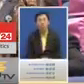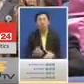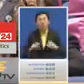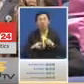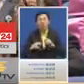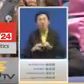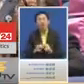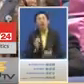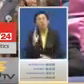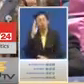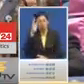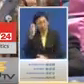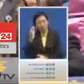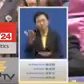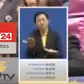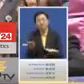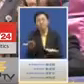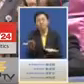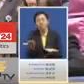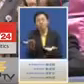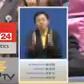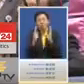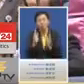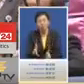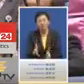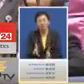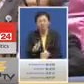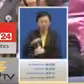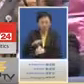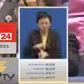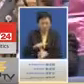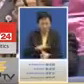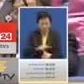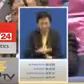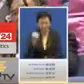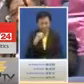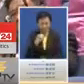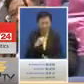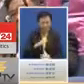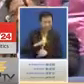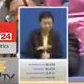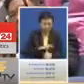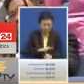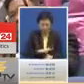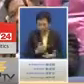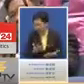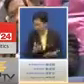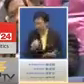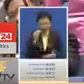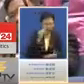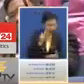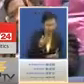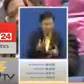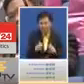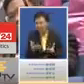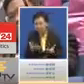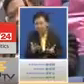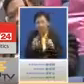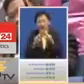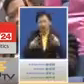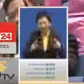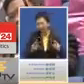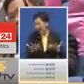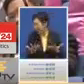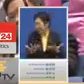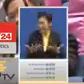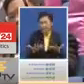อนาคตข้างหน้ารออยู่คนซึ่งถูกเอารัดเอาเปรียบเขาไม่มีที่อยู่ที่กินร้านค้าเล็กน้อยถูก